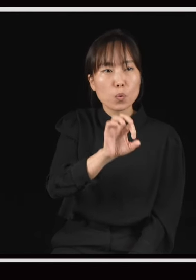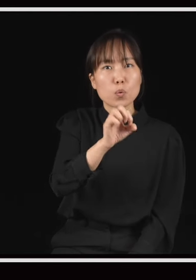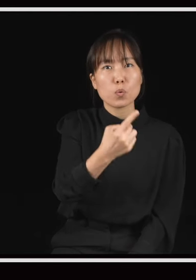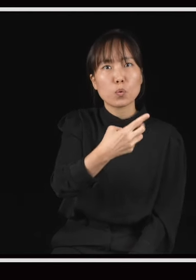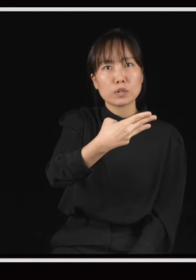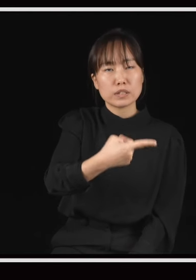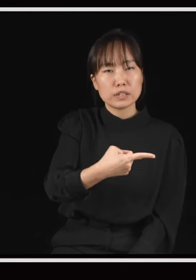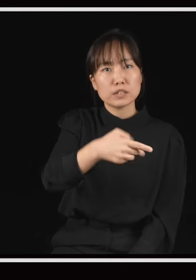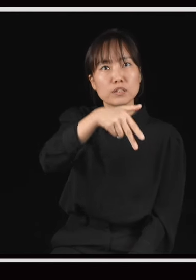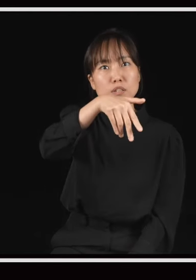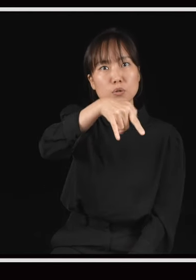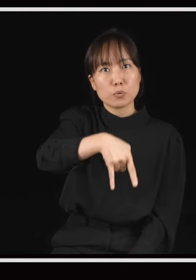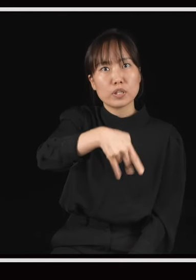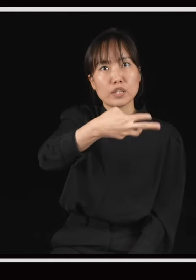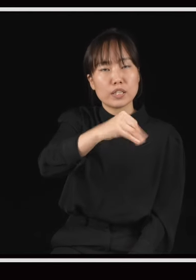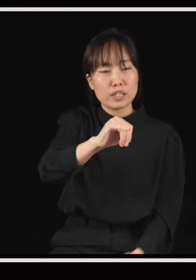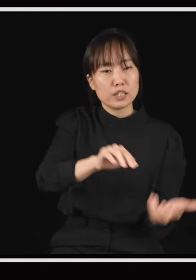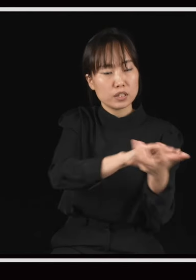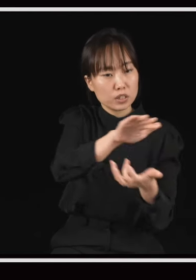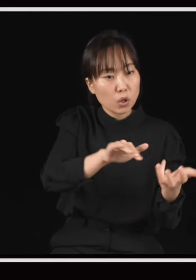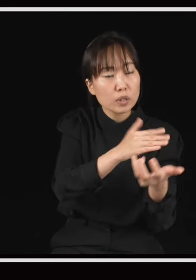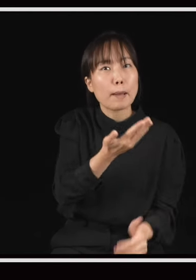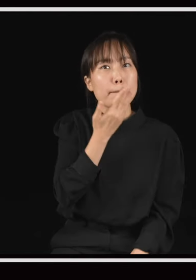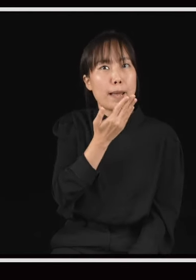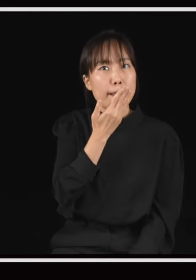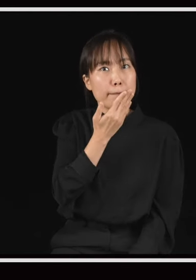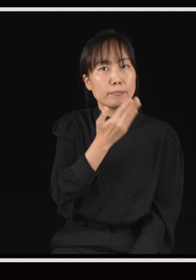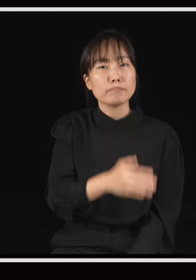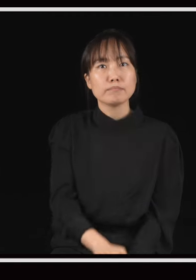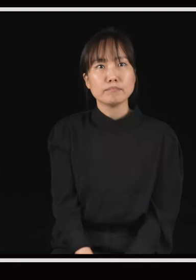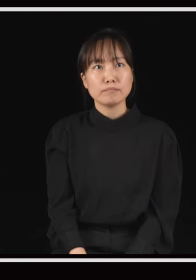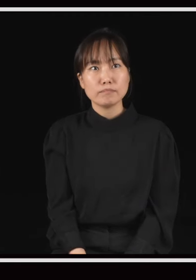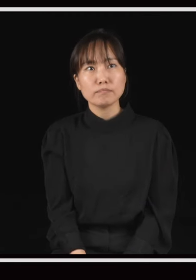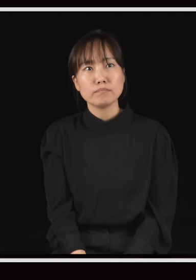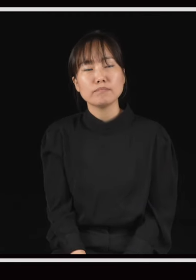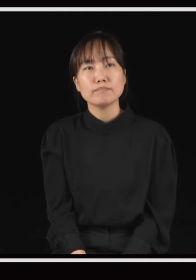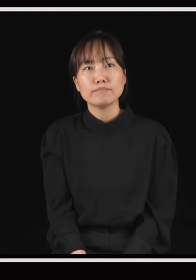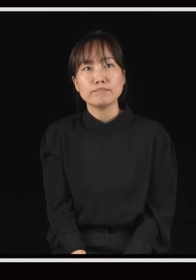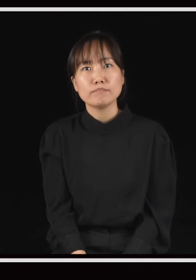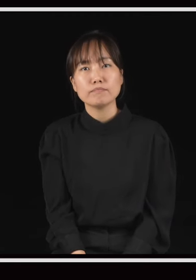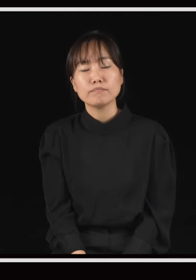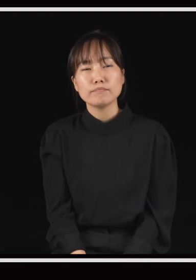렌틸콩과 오트, 귀리가 들어있는 통곡물 밥이에요.